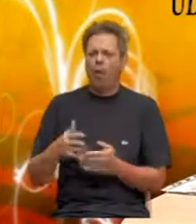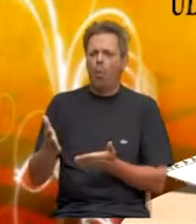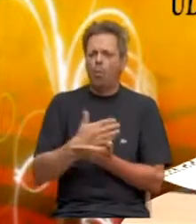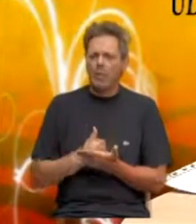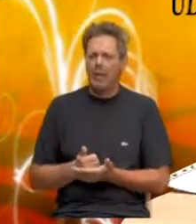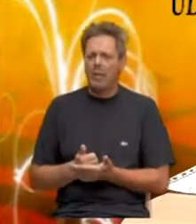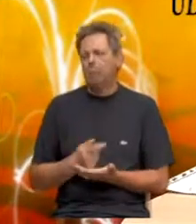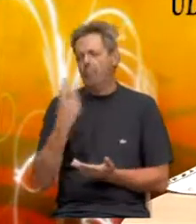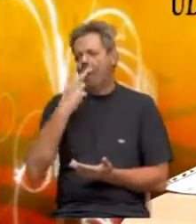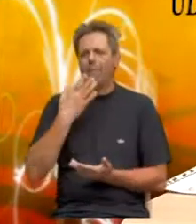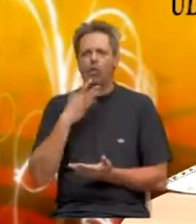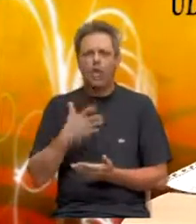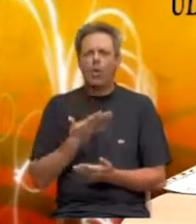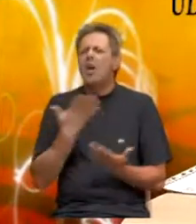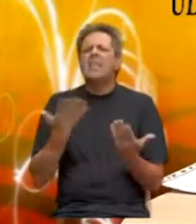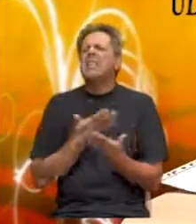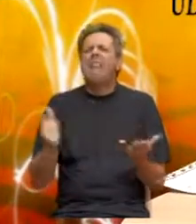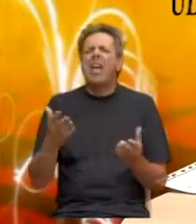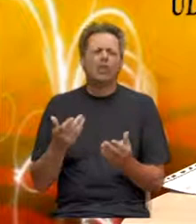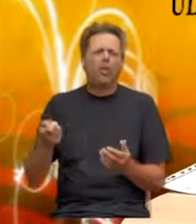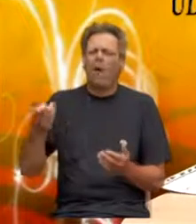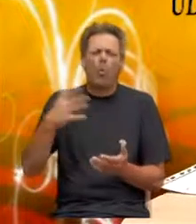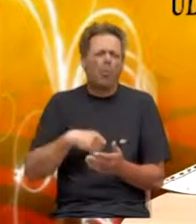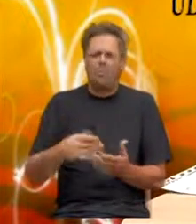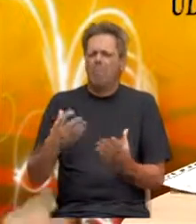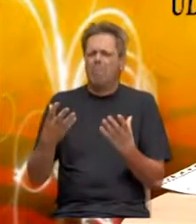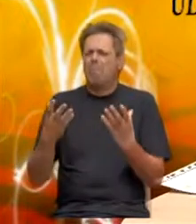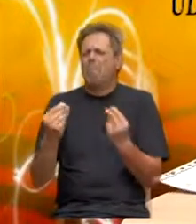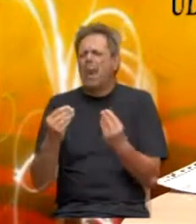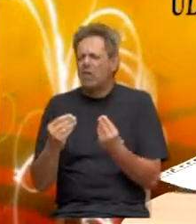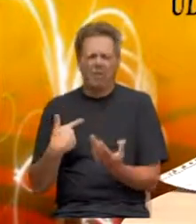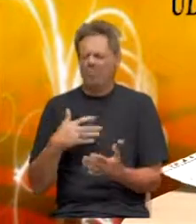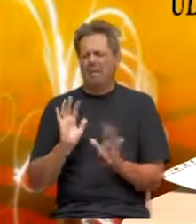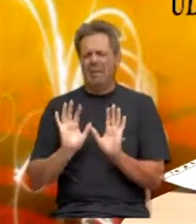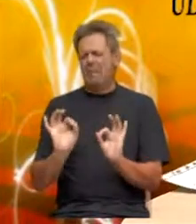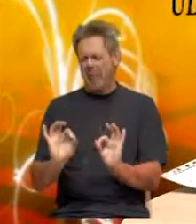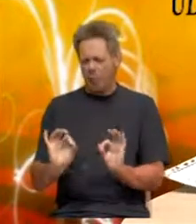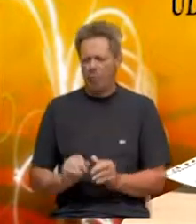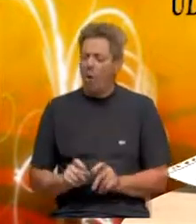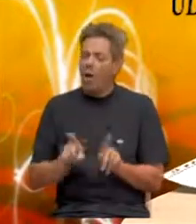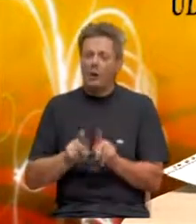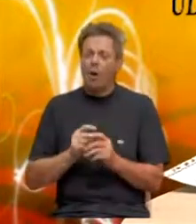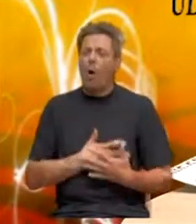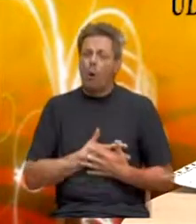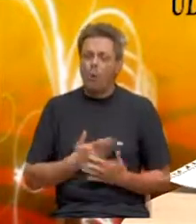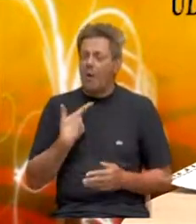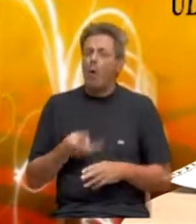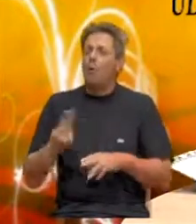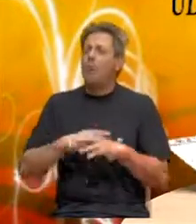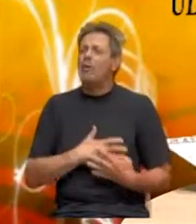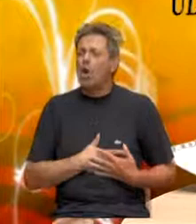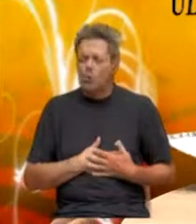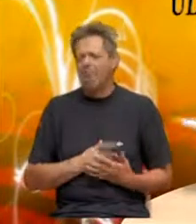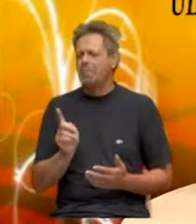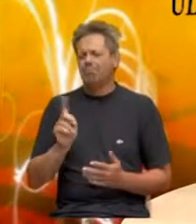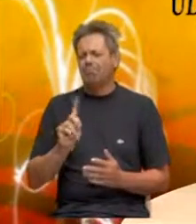rekli, štetno. Prema tome, ništa što je previše. Tako ništa. Je. Ni ljubav ako je previše može nekoga terorizirati. Molim, sve